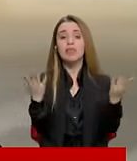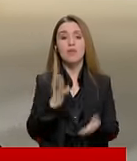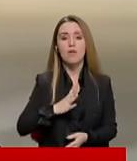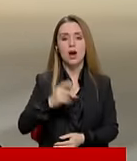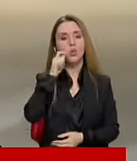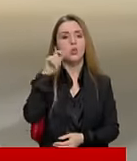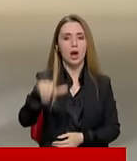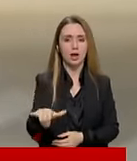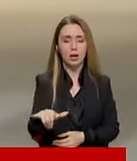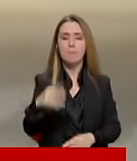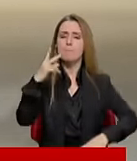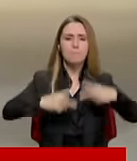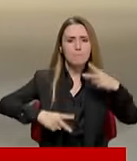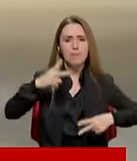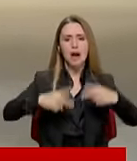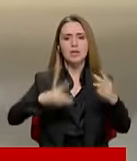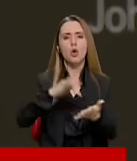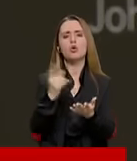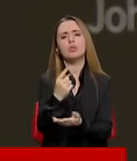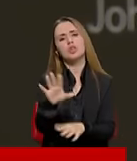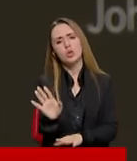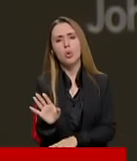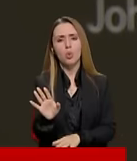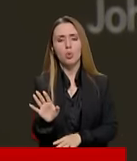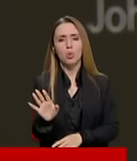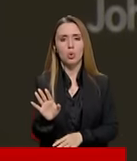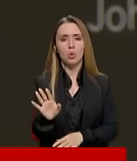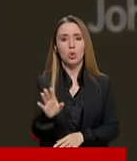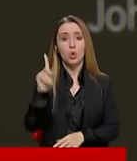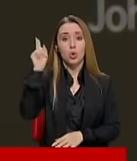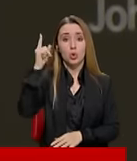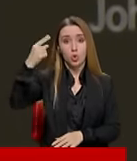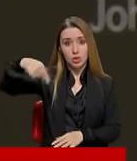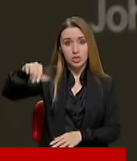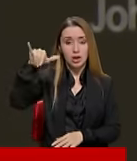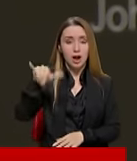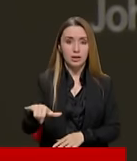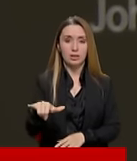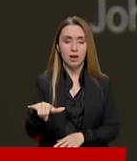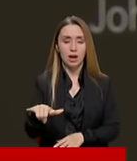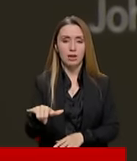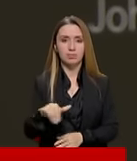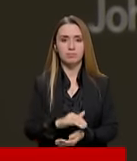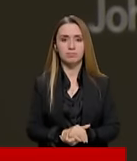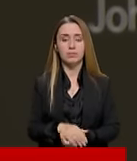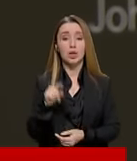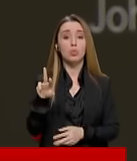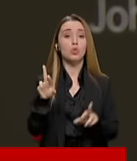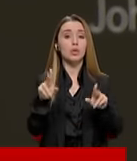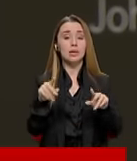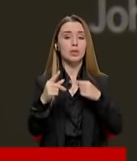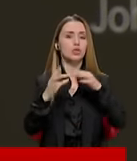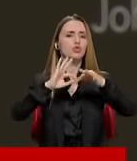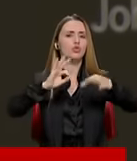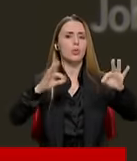hakkı zaman zaman da ortada bir şey yokken Eee yöneticiler hakkında da Eee bu tür laflar